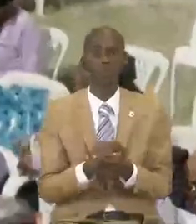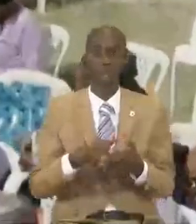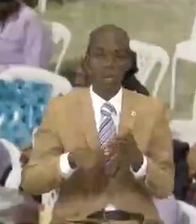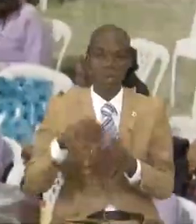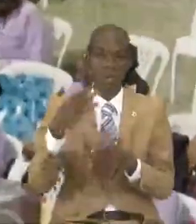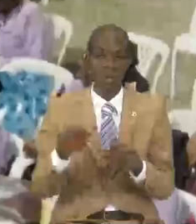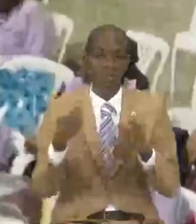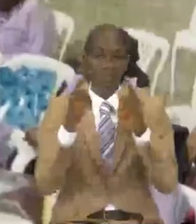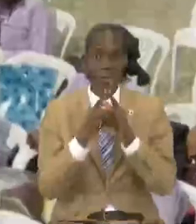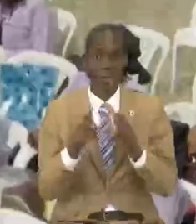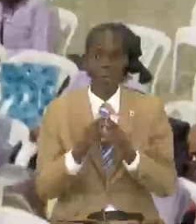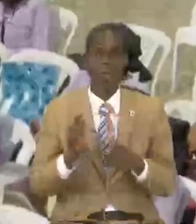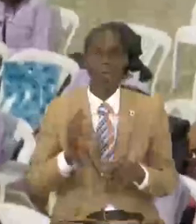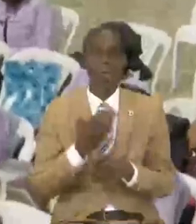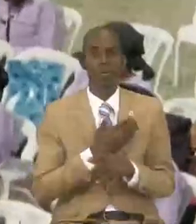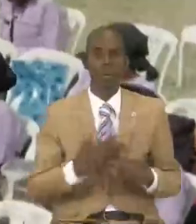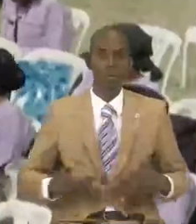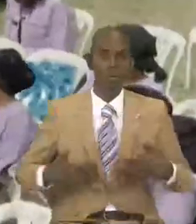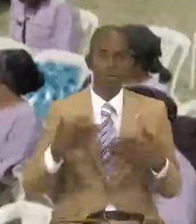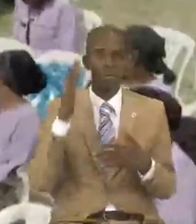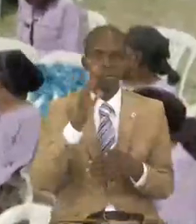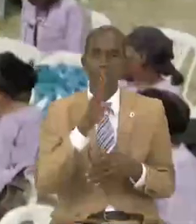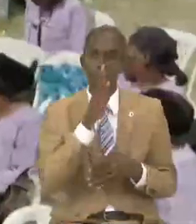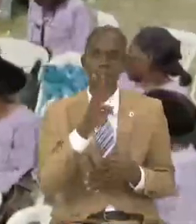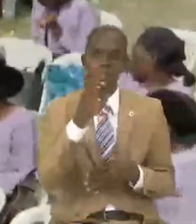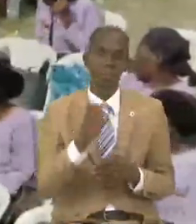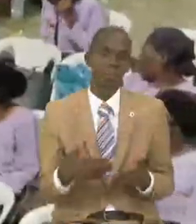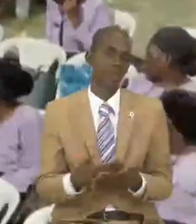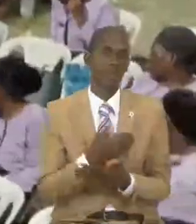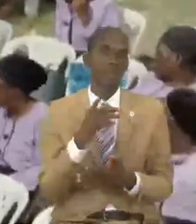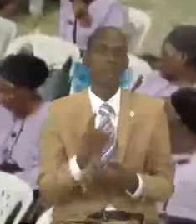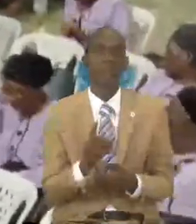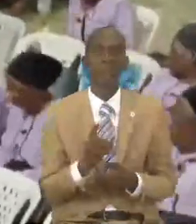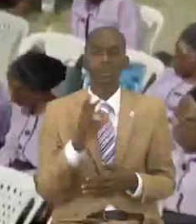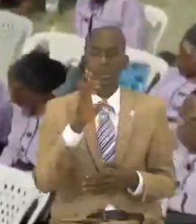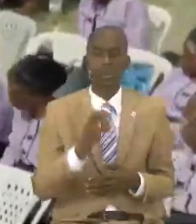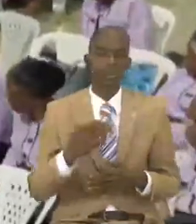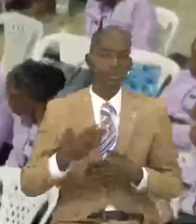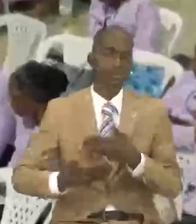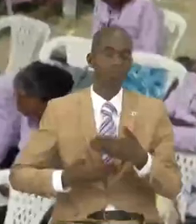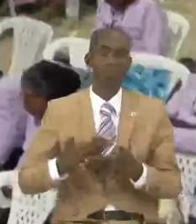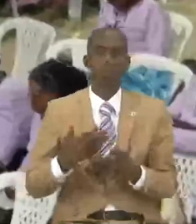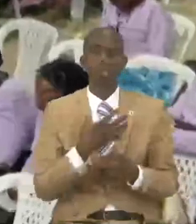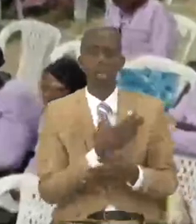une ère pour la retraite, pour que nos vies soient renouvelées, régénérées,